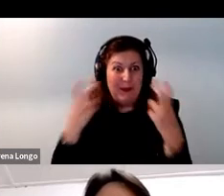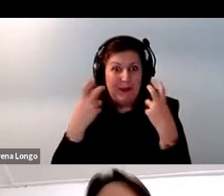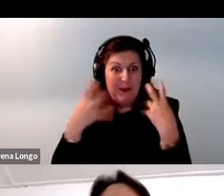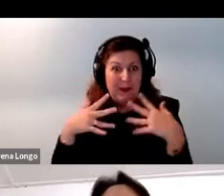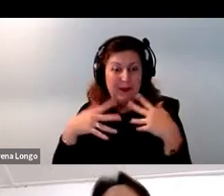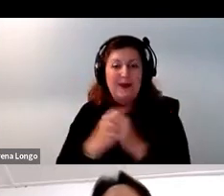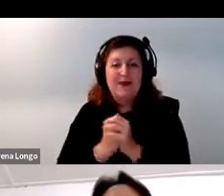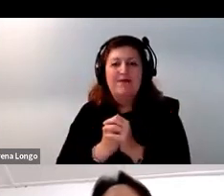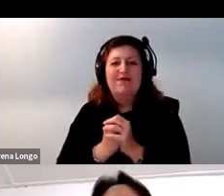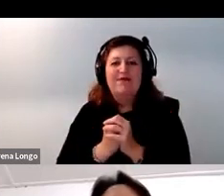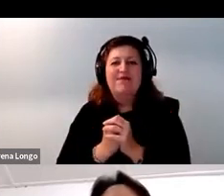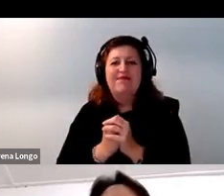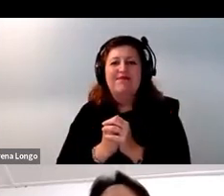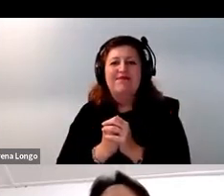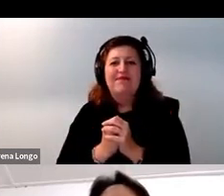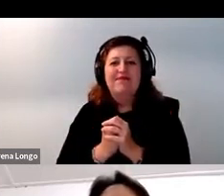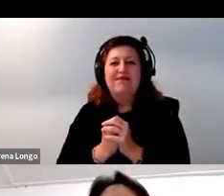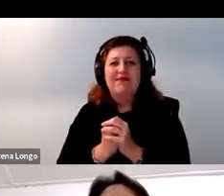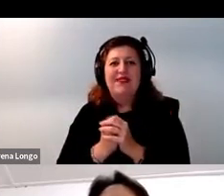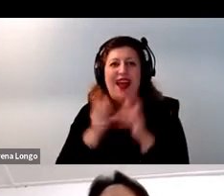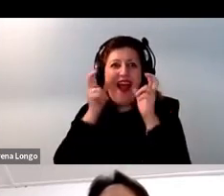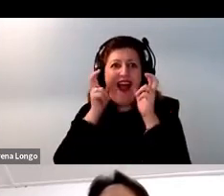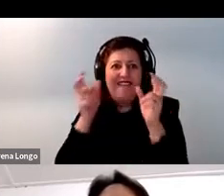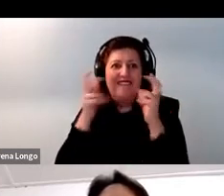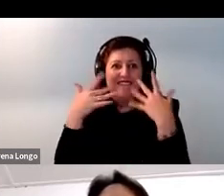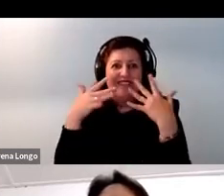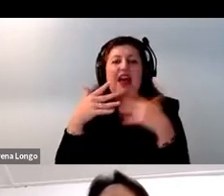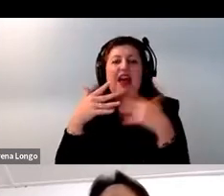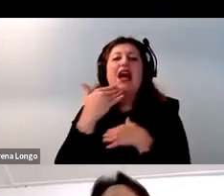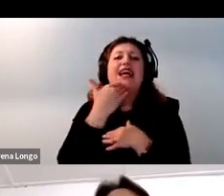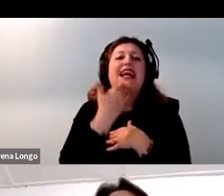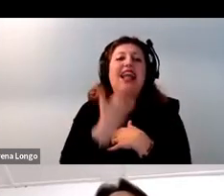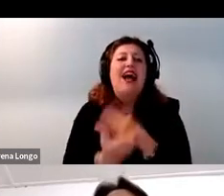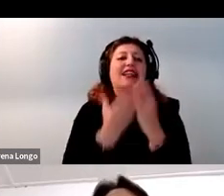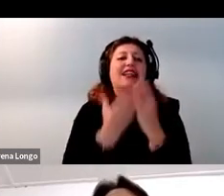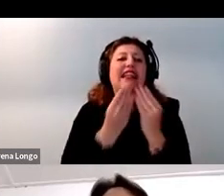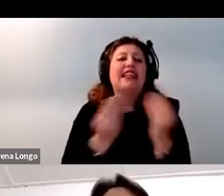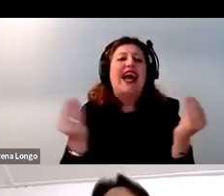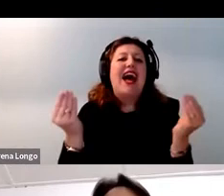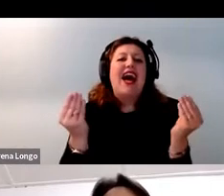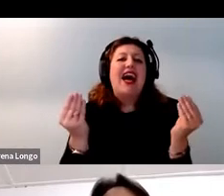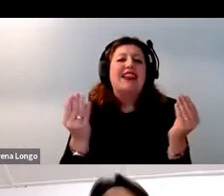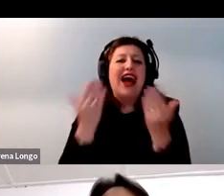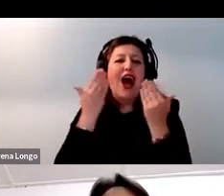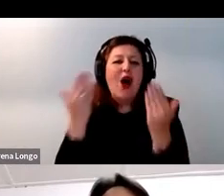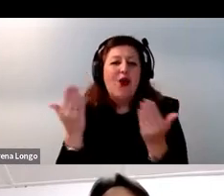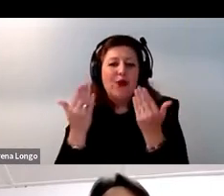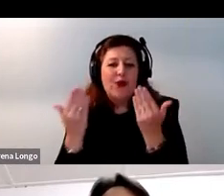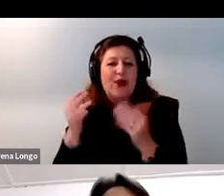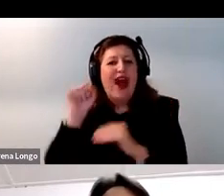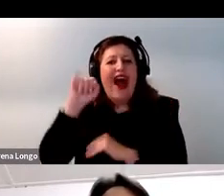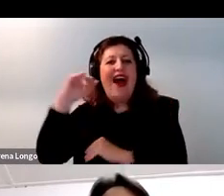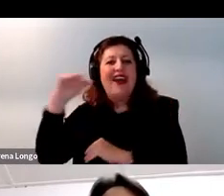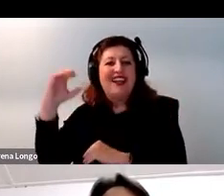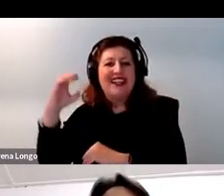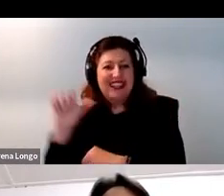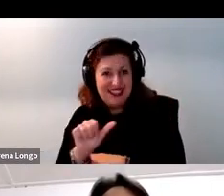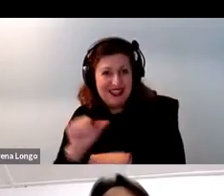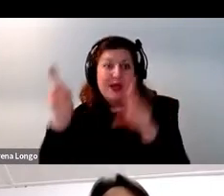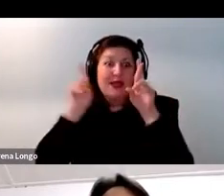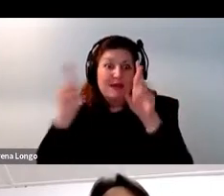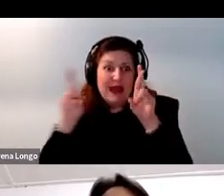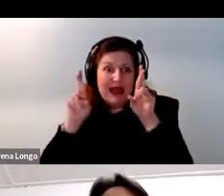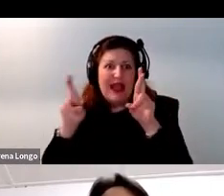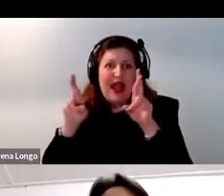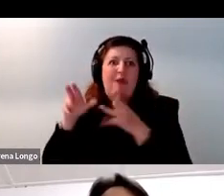grazie intanto infatti per tutte queste domande e anche per gli auguri che Likes finanzi altre cose, ce l'auguriamo